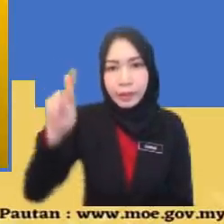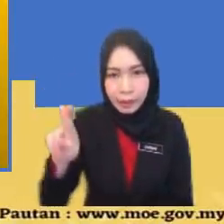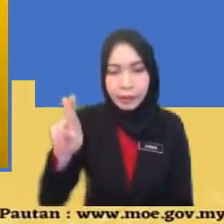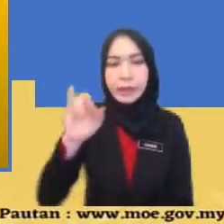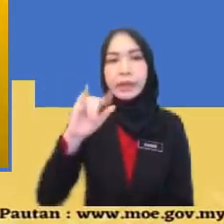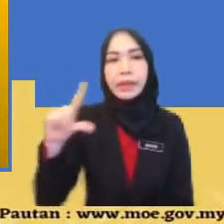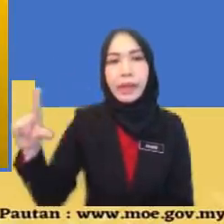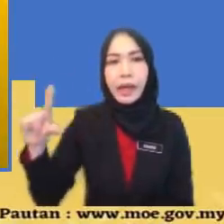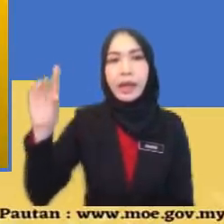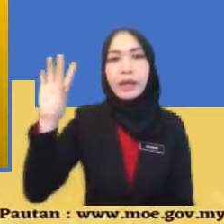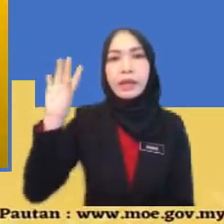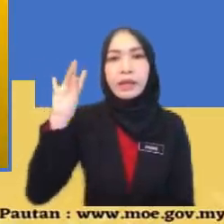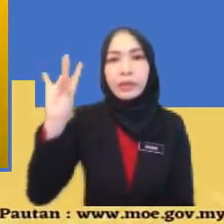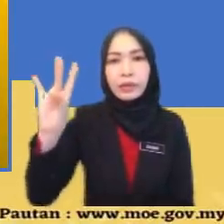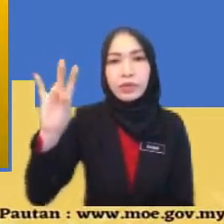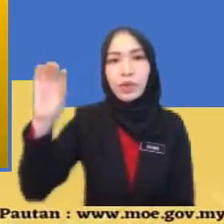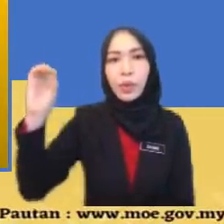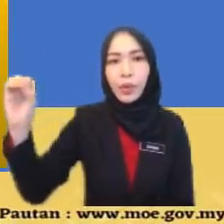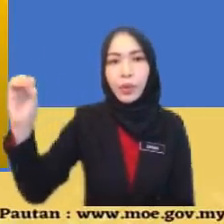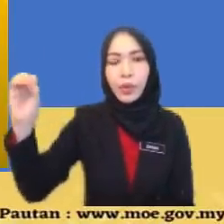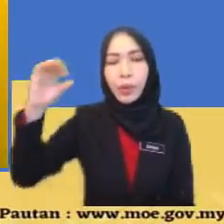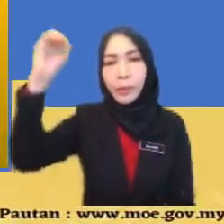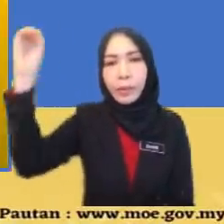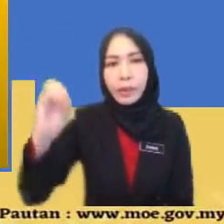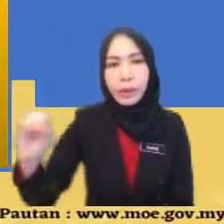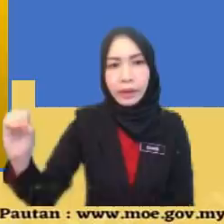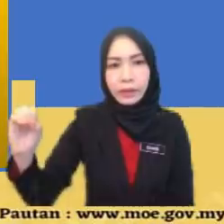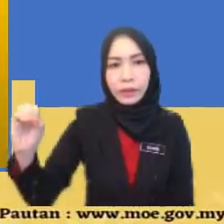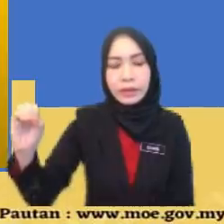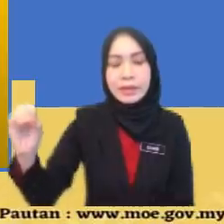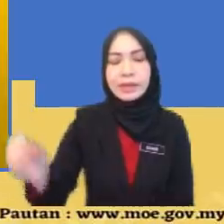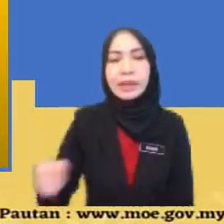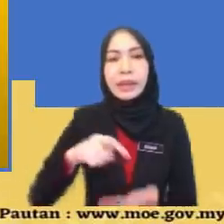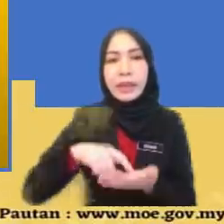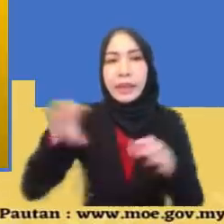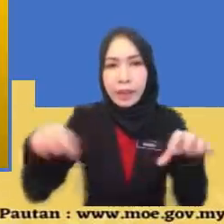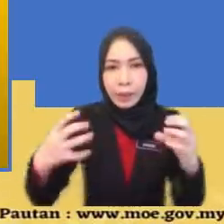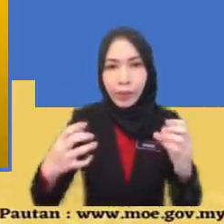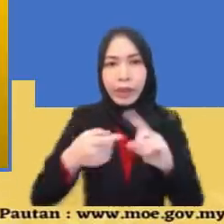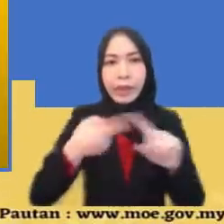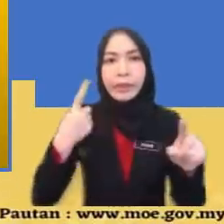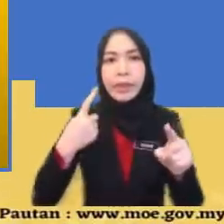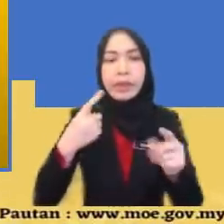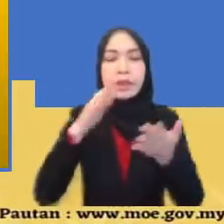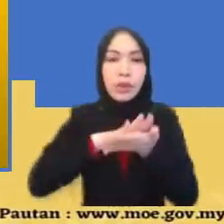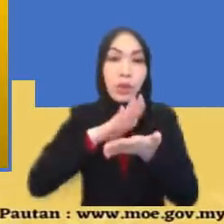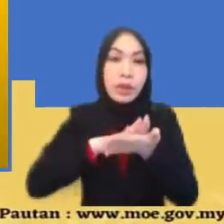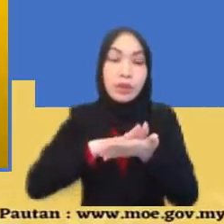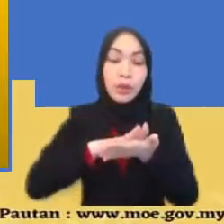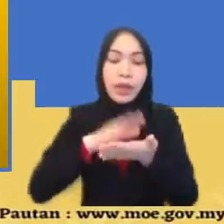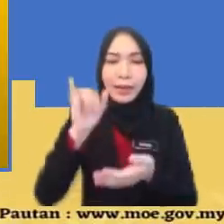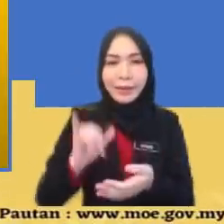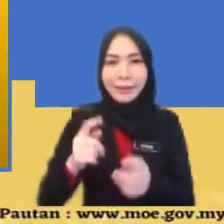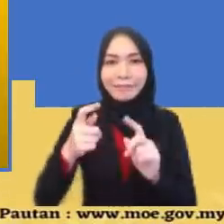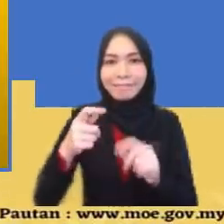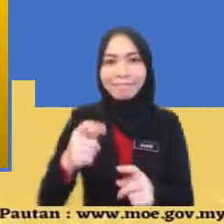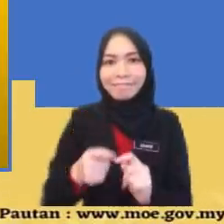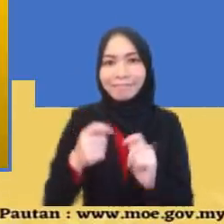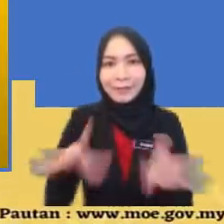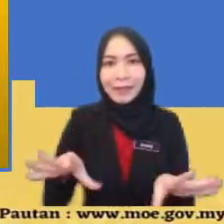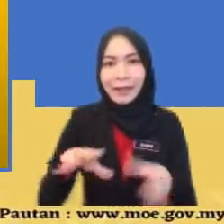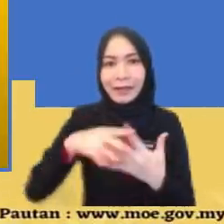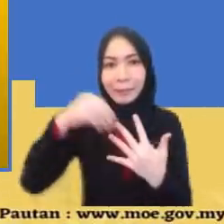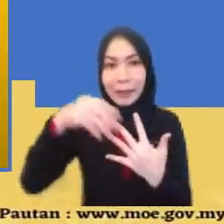sampel sekolah-sekolah yang telah dikenal pasti oleh cpm hubungan dengan itu mulai 1 Sep 2012